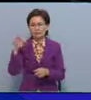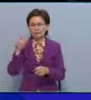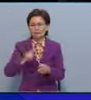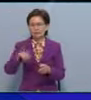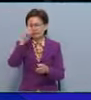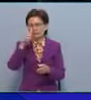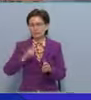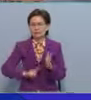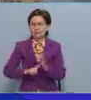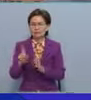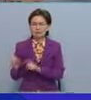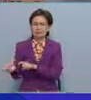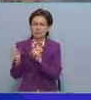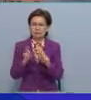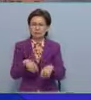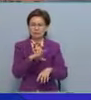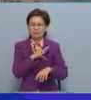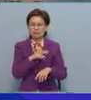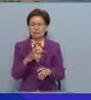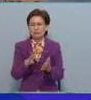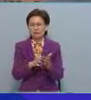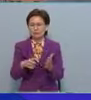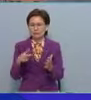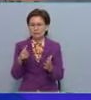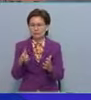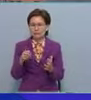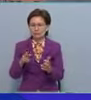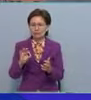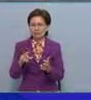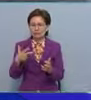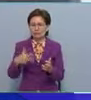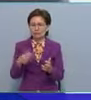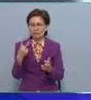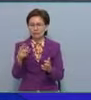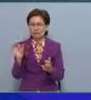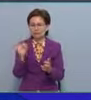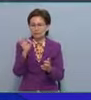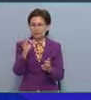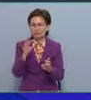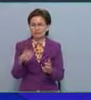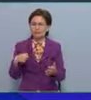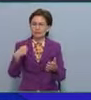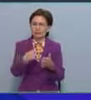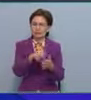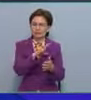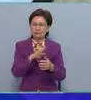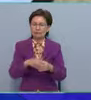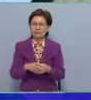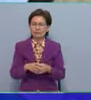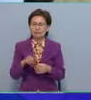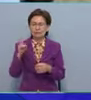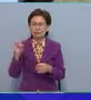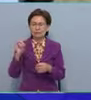көмірге қажеттілігі 902 мың тонна болса, оның 33% жеткізілді. Дегенмен қыс жақындағанда көмір бағасы күрт қымбаттап,